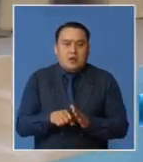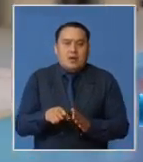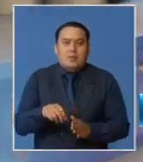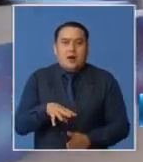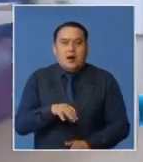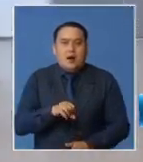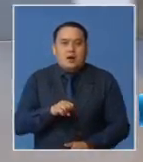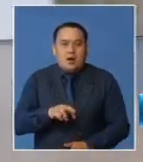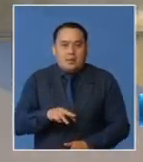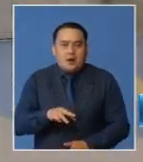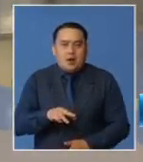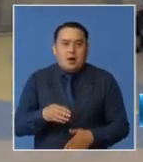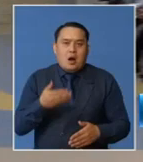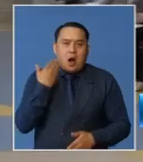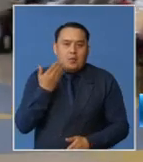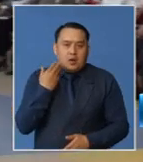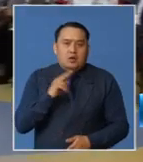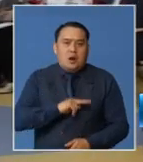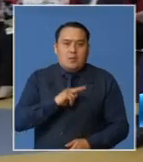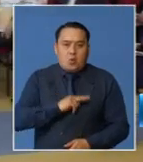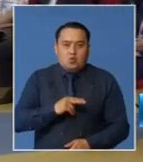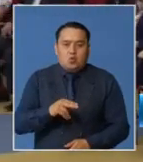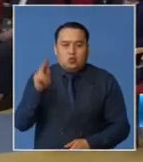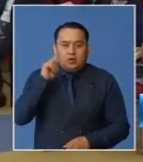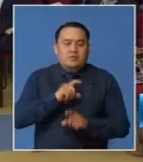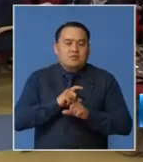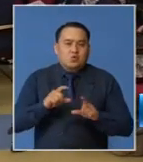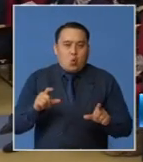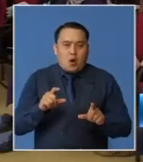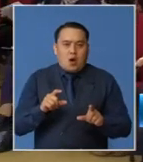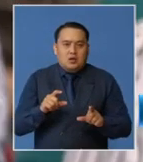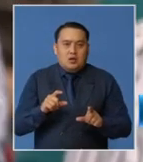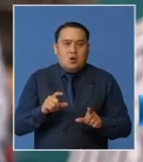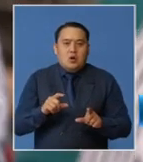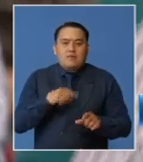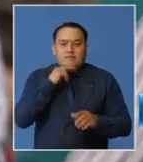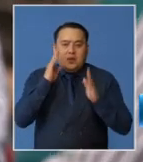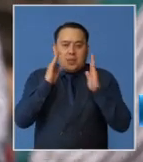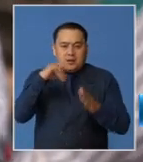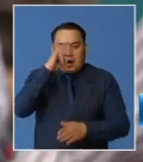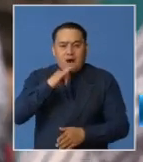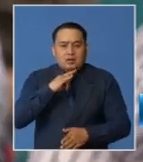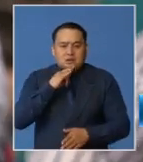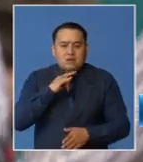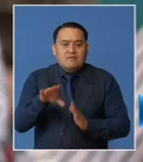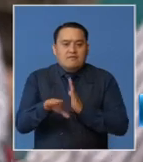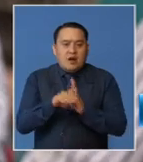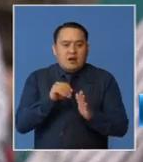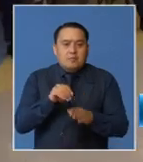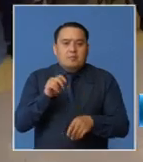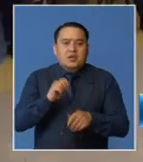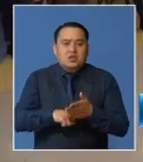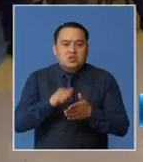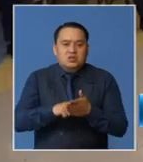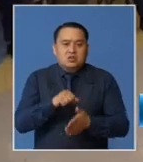Марьям Нигмаджановой, это облегчит работу психологов учебных заведений. Также значительное внимание в Казахстане уделяется выявлению причин